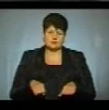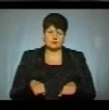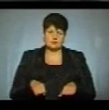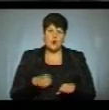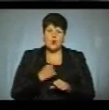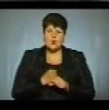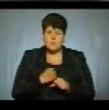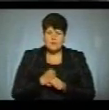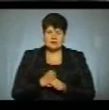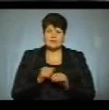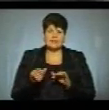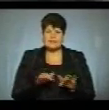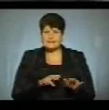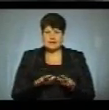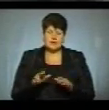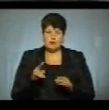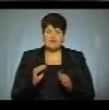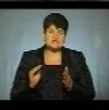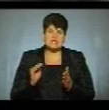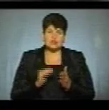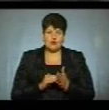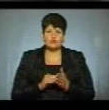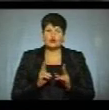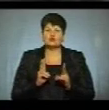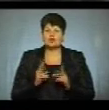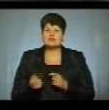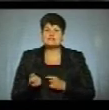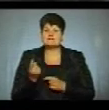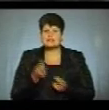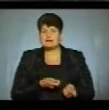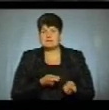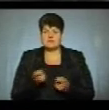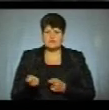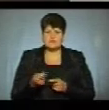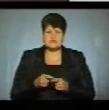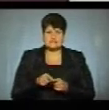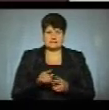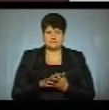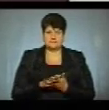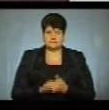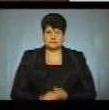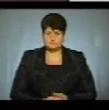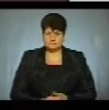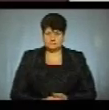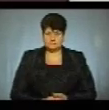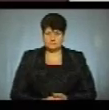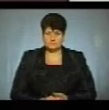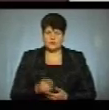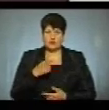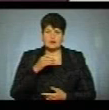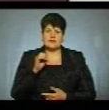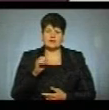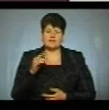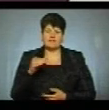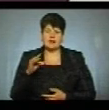вже зможуть робити певні дії, тобто по встановленню, хто і звідки завіз ці відходи. За словами Едуарда